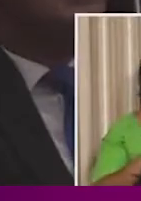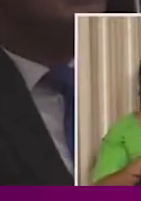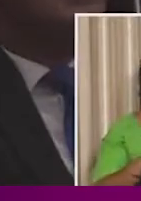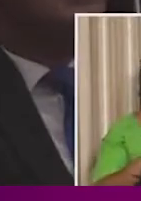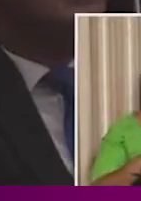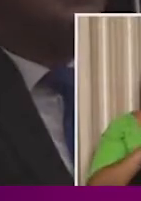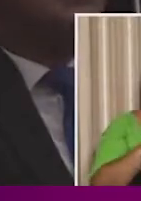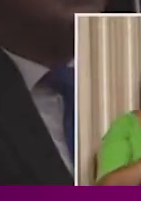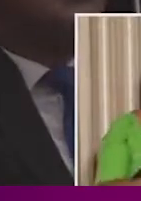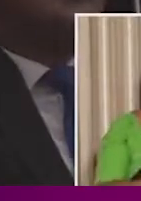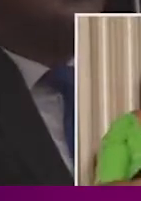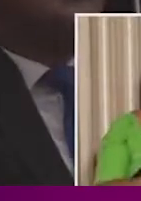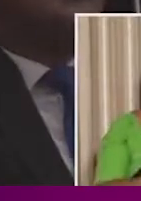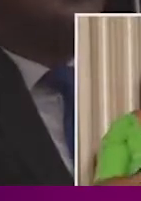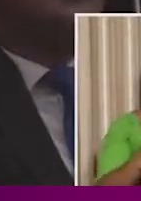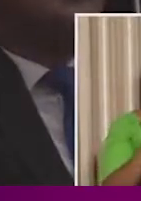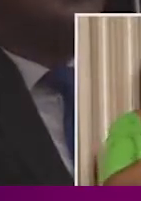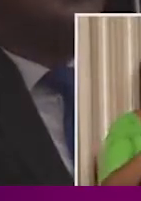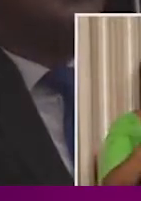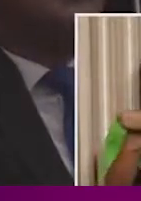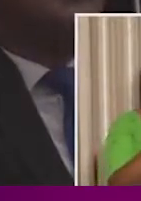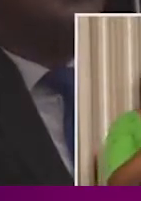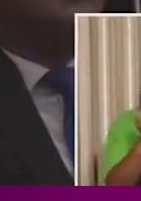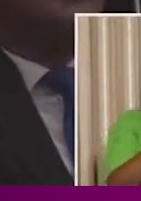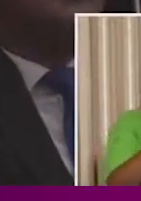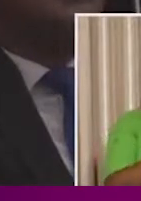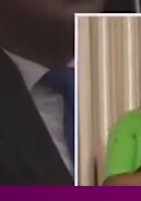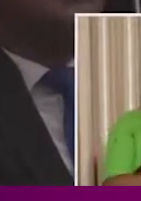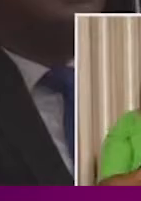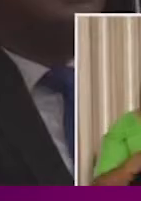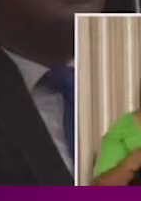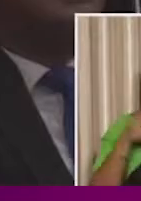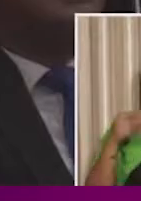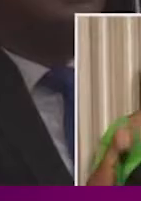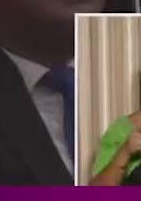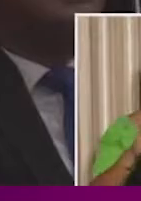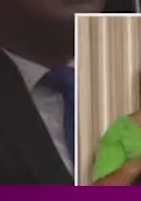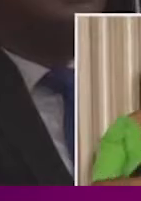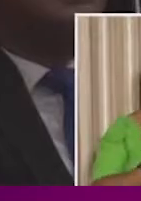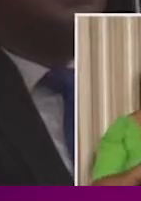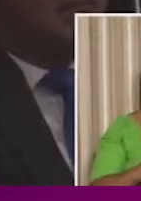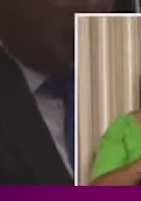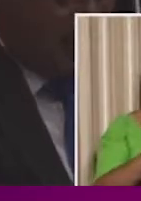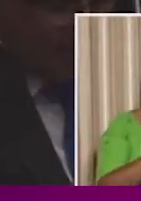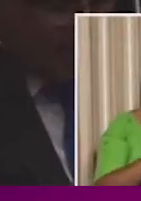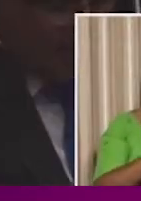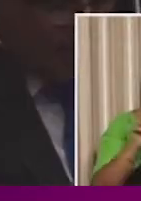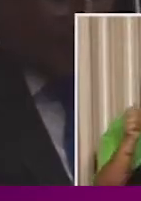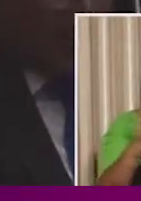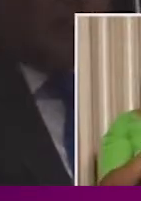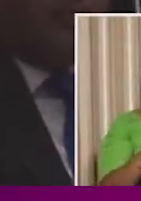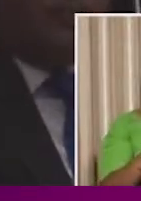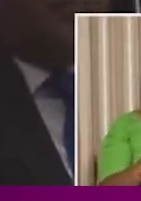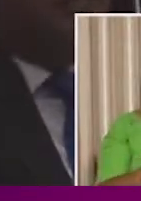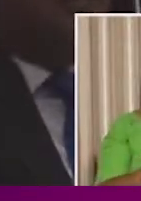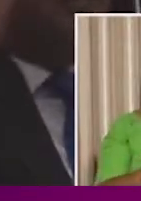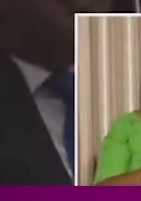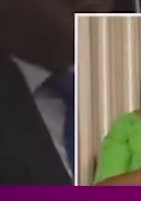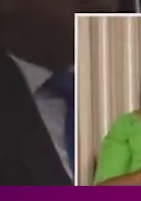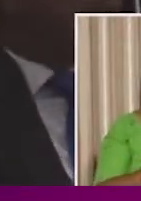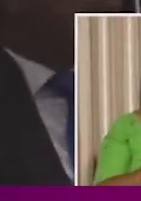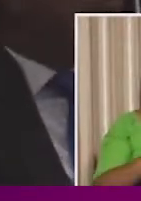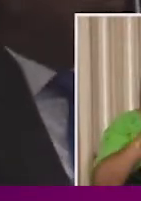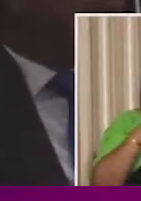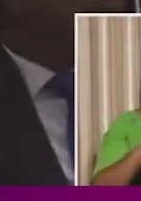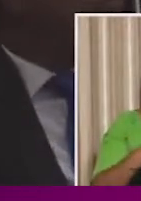வருகின்றன. எமது அரசாங்கமும் இந்த நிலைப்பாட்டில் இருக்கிறது. அண்மையில் எமது வெளிவிவகார அமைச்சர் இந்த சபையில் உரையாற்றும்